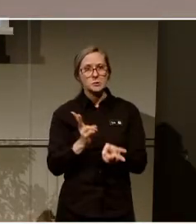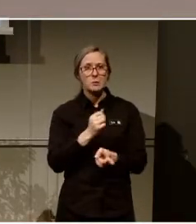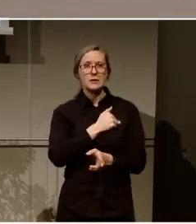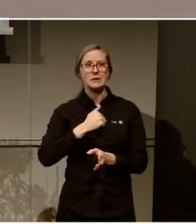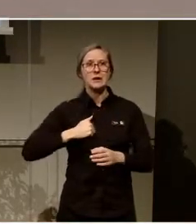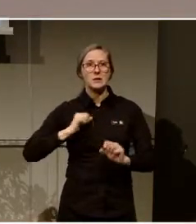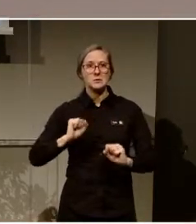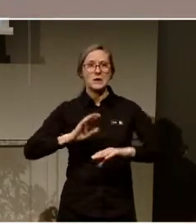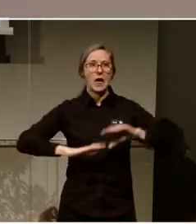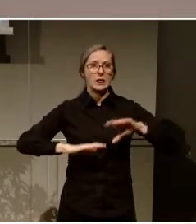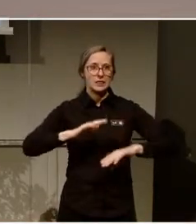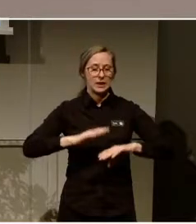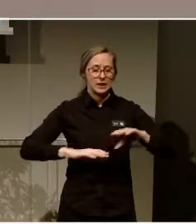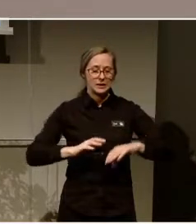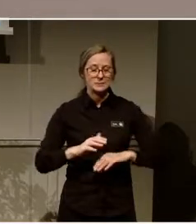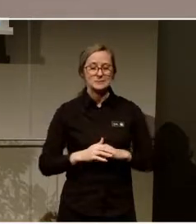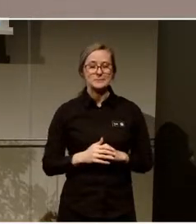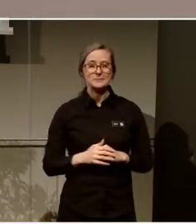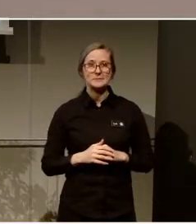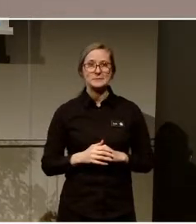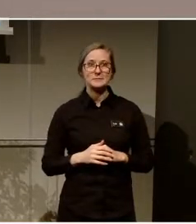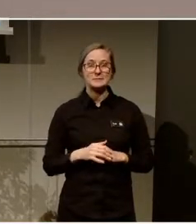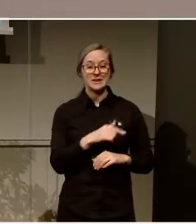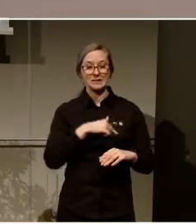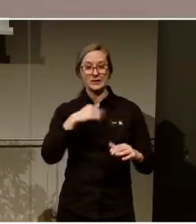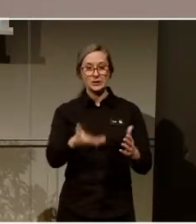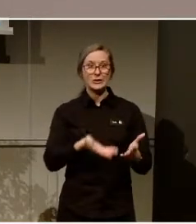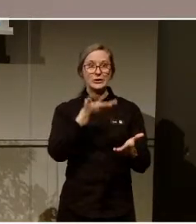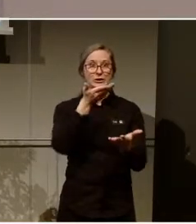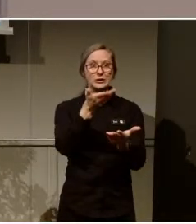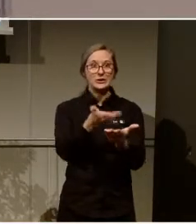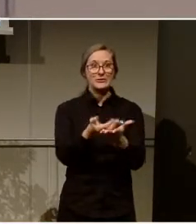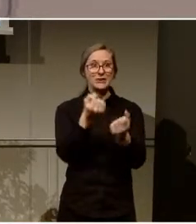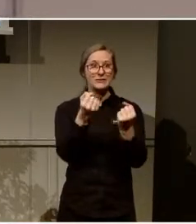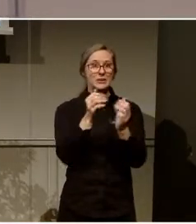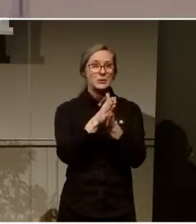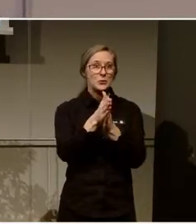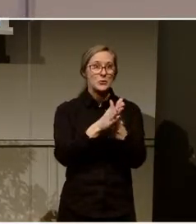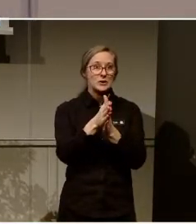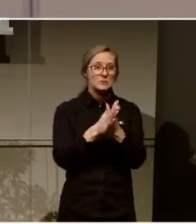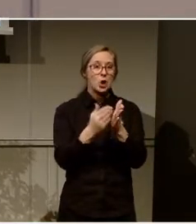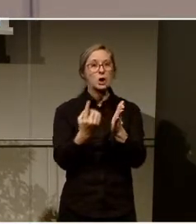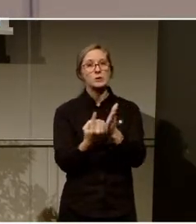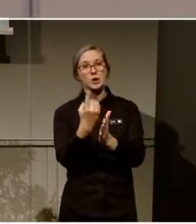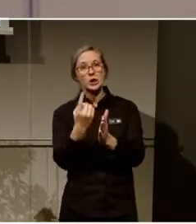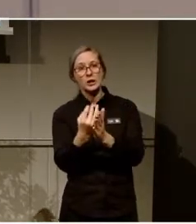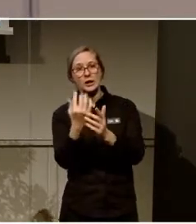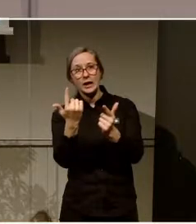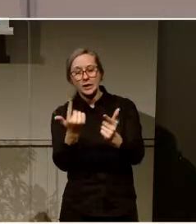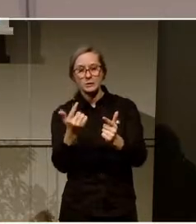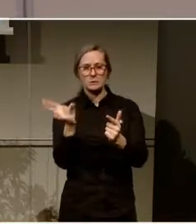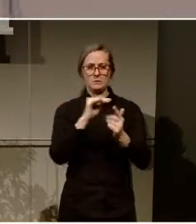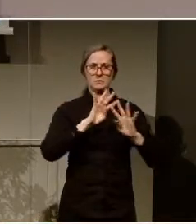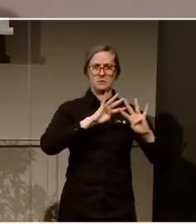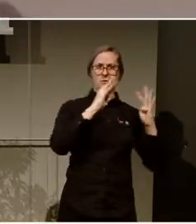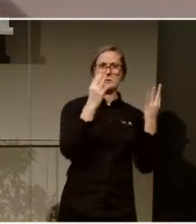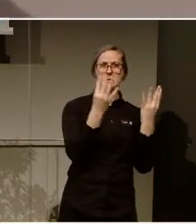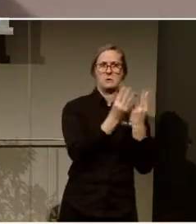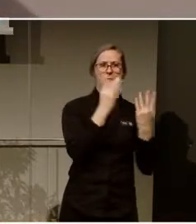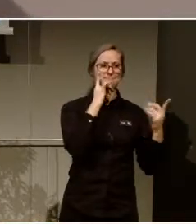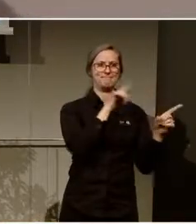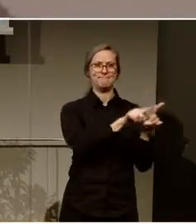framåt? Och vi lyfter framförallt viktiga utmaningar och möjligheter. Och rådet var väldigt eniga